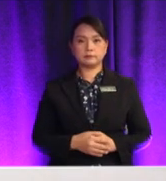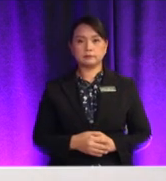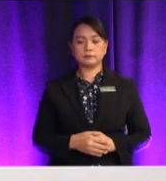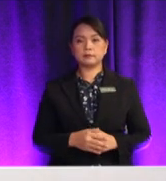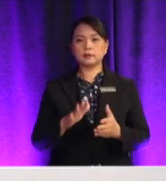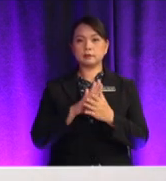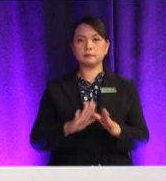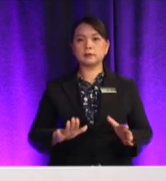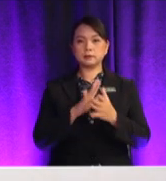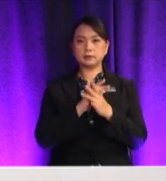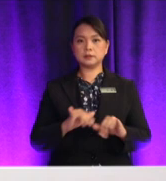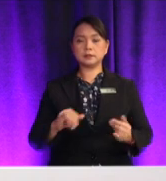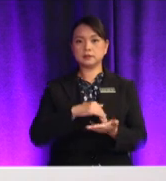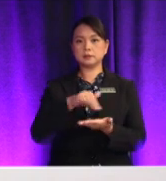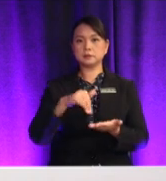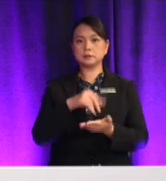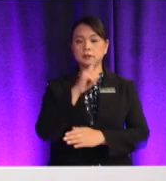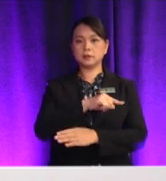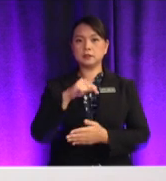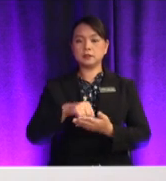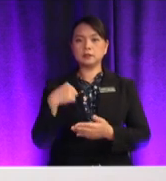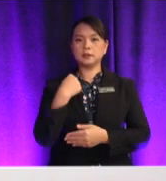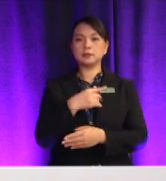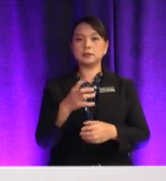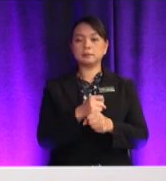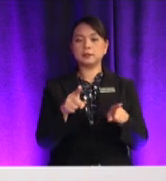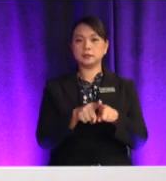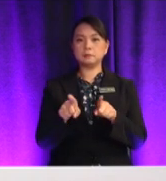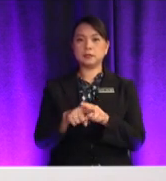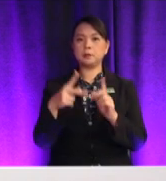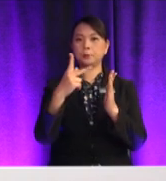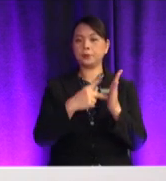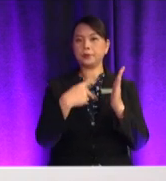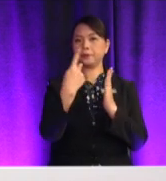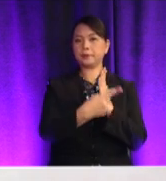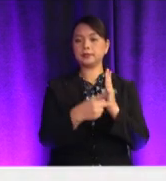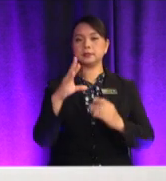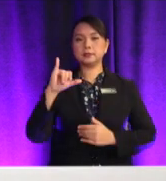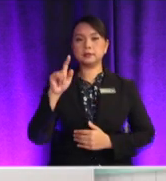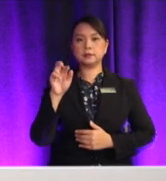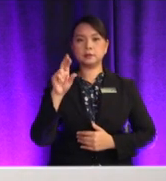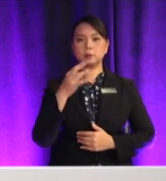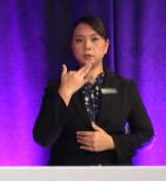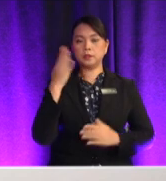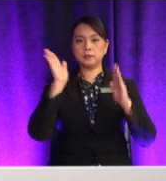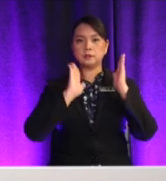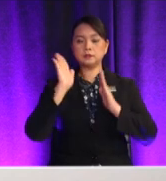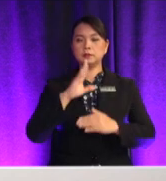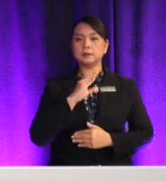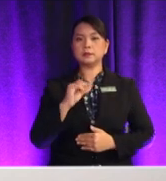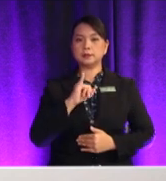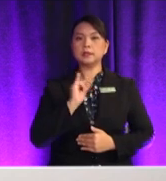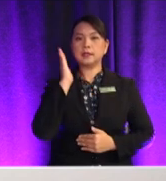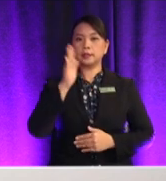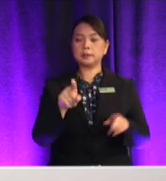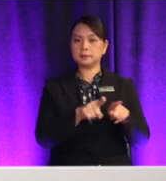Selamat sejahtera semua. Hari ini kita bertuah dapat bersama di program Citra Malaysia. Saya wartawan yang akan bersama dengan anda sepanjang program